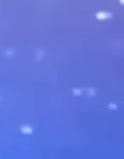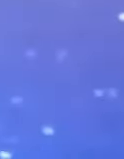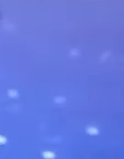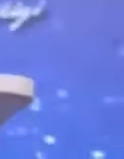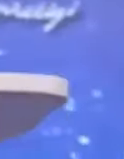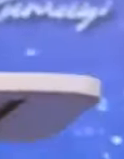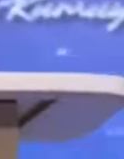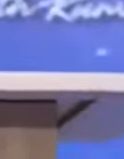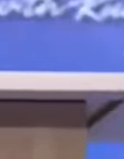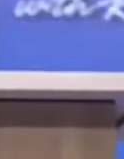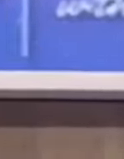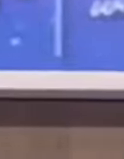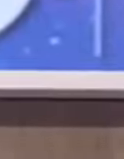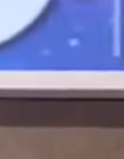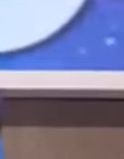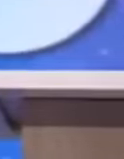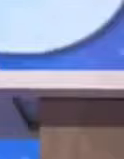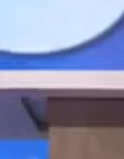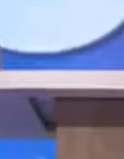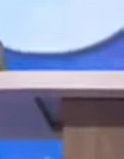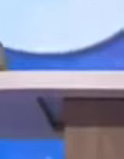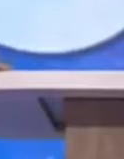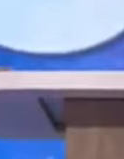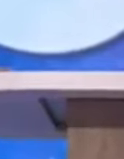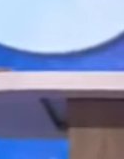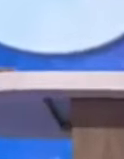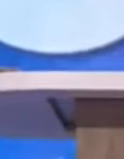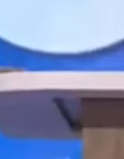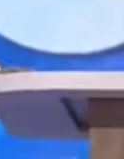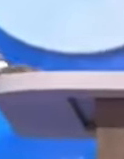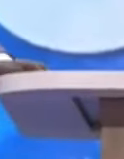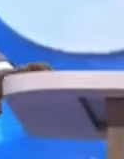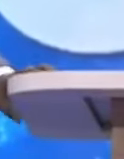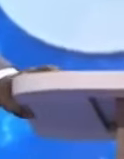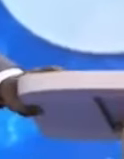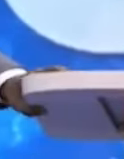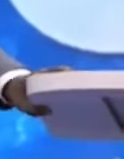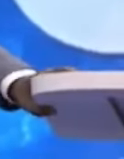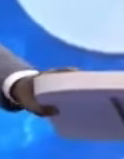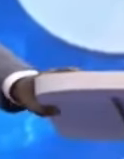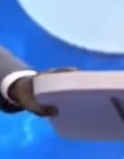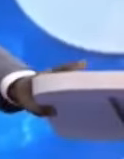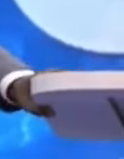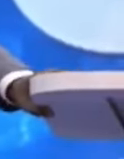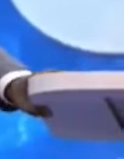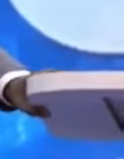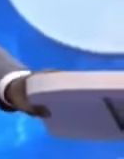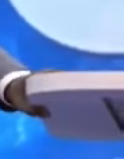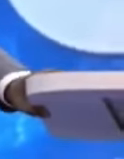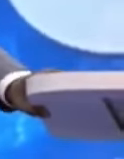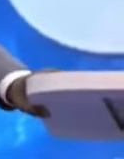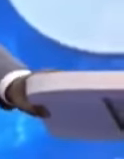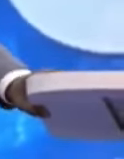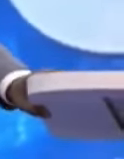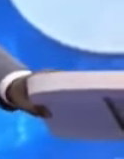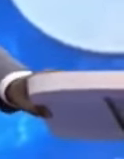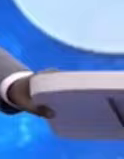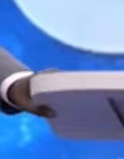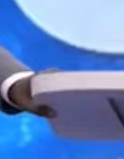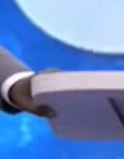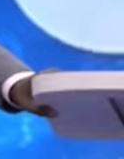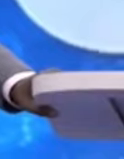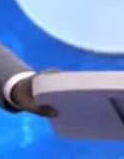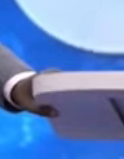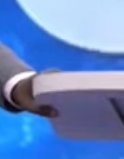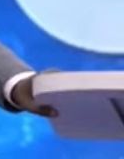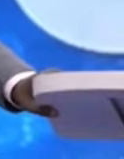fait cela parfois quelqu'un dit Dieu ah Dieu ne m'a pas je me suis pas repenti